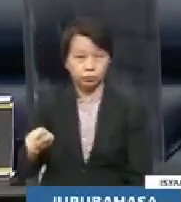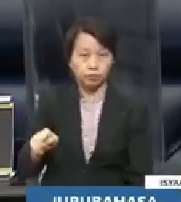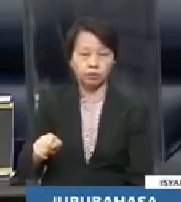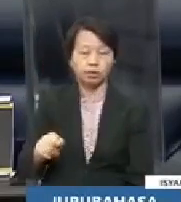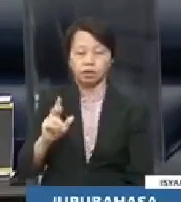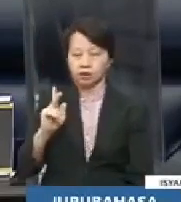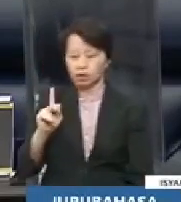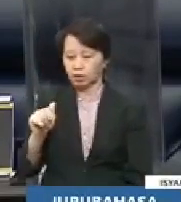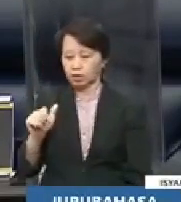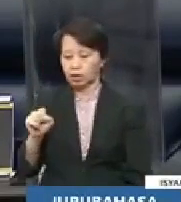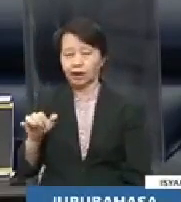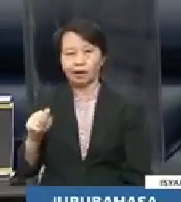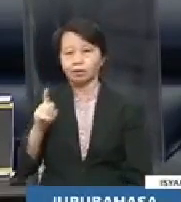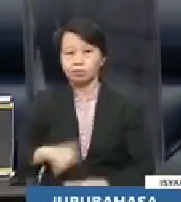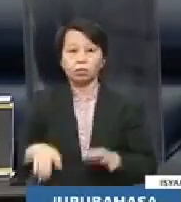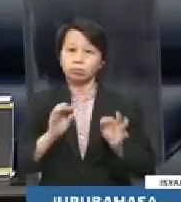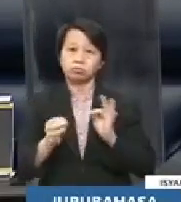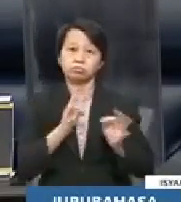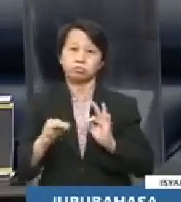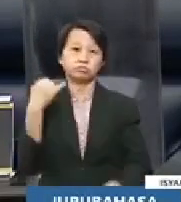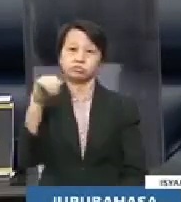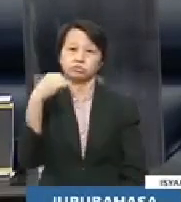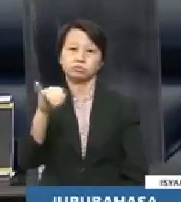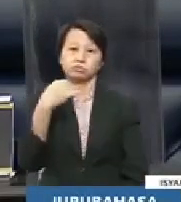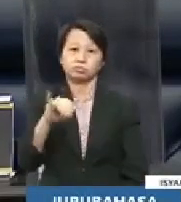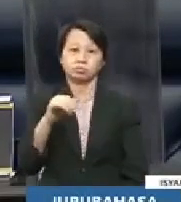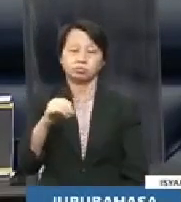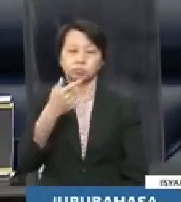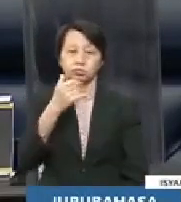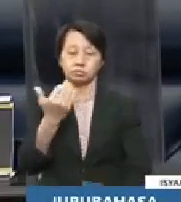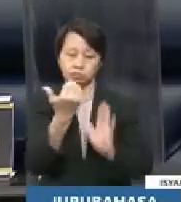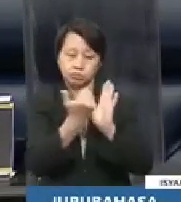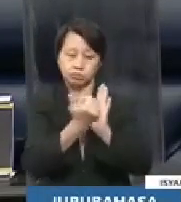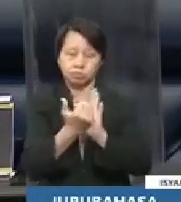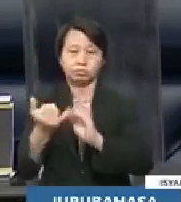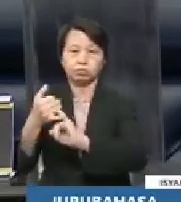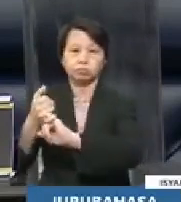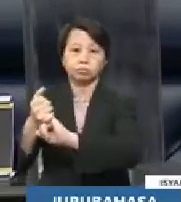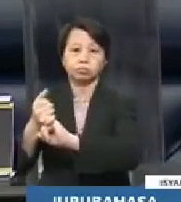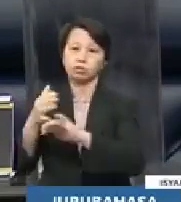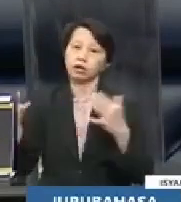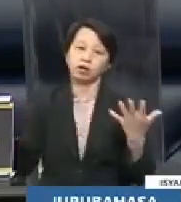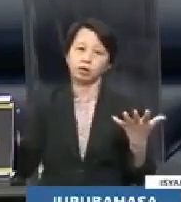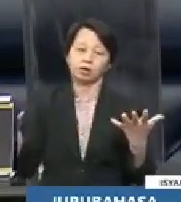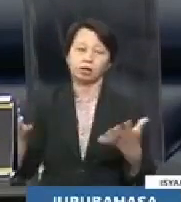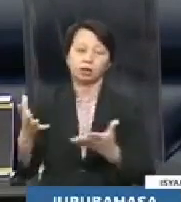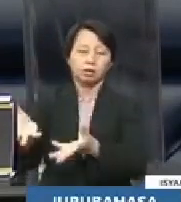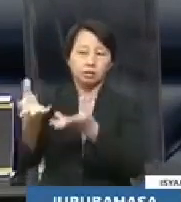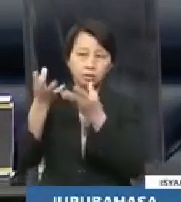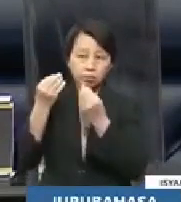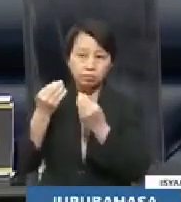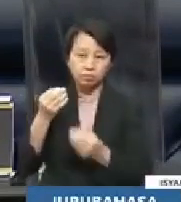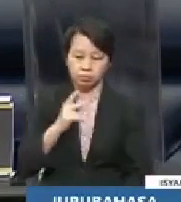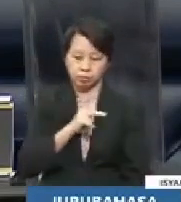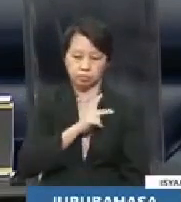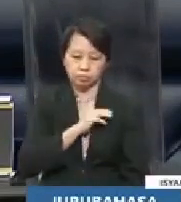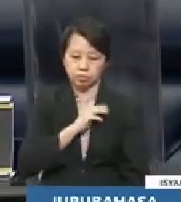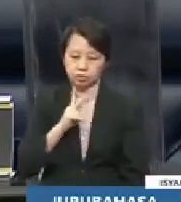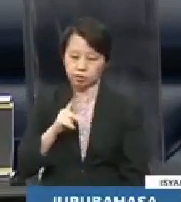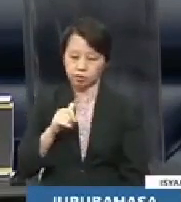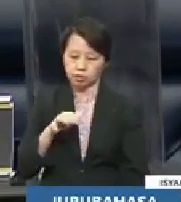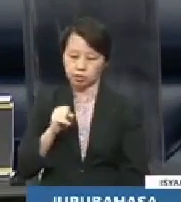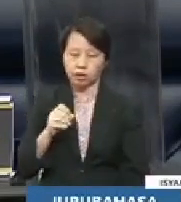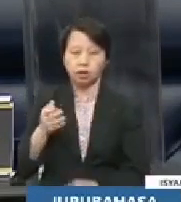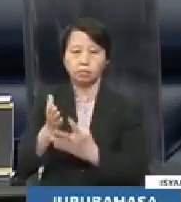hubungan itu Kasat tidak dapat memberikan penjelasan terperinci berikan dengan perjanjian maklumat yang diterima oleh Kementerian